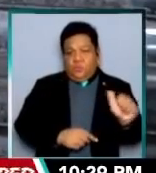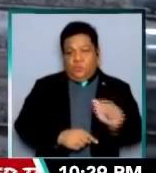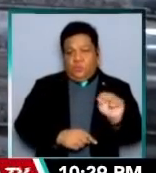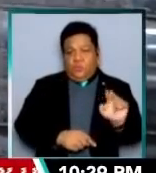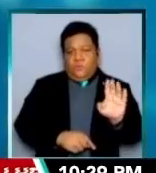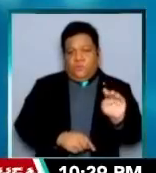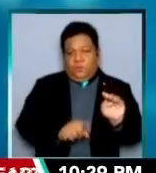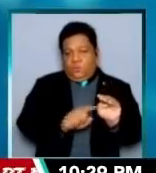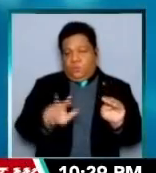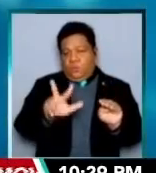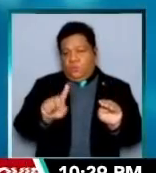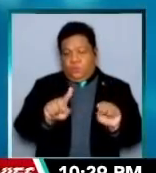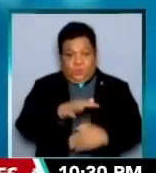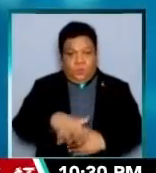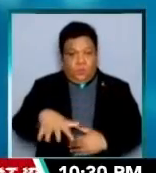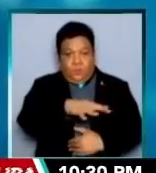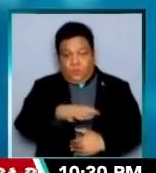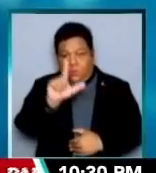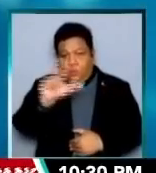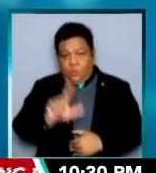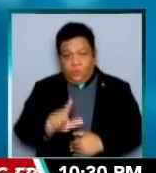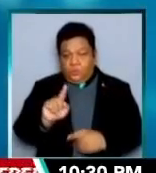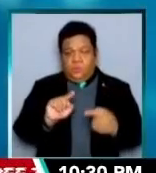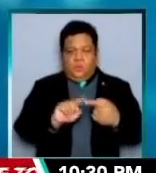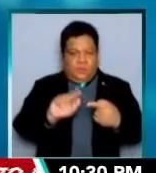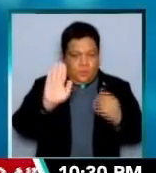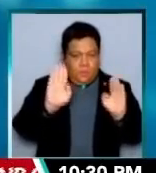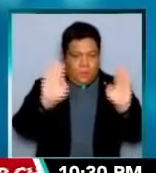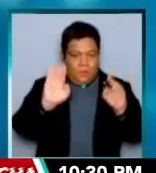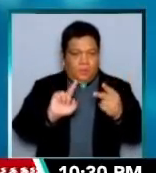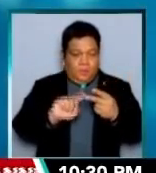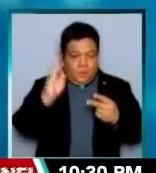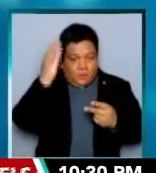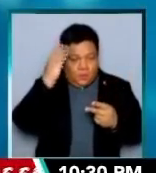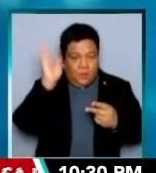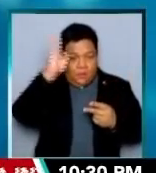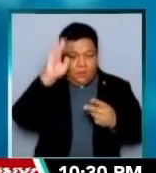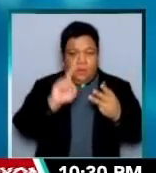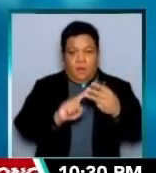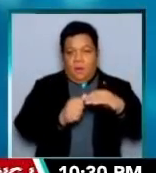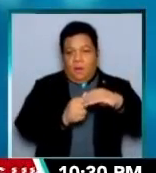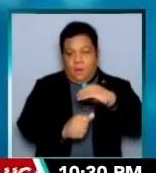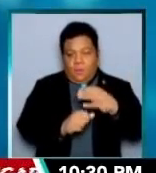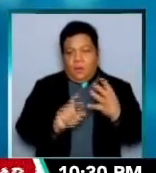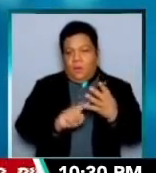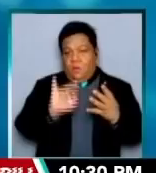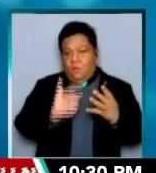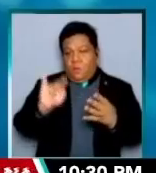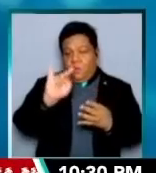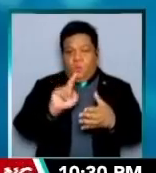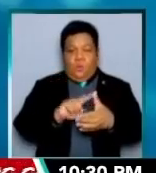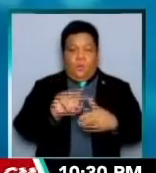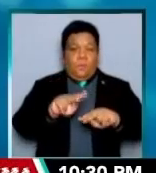Sa Luzon, ilalagay sa Alert Level 3 ang Benguet, Kalinga, Abra, Ilocos Norte, Pangasinan, Nueva Vizcaya,